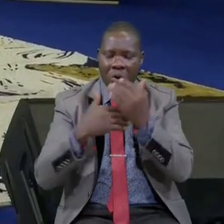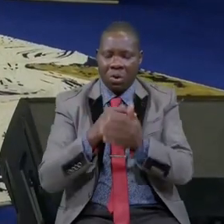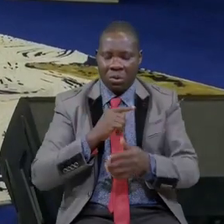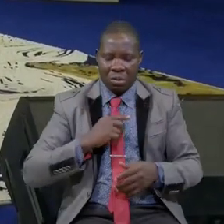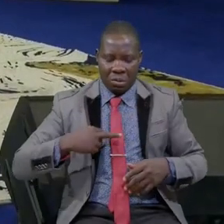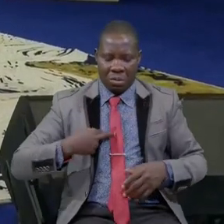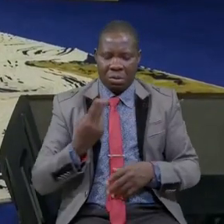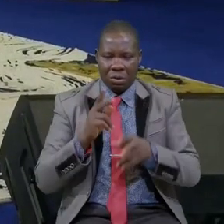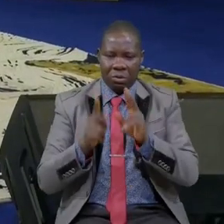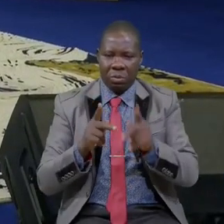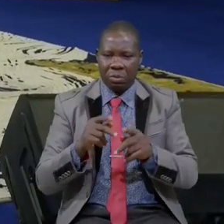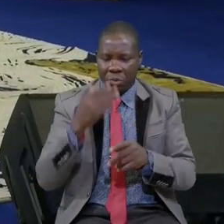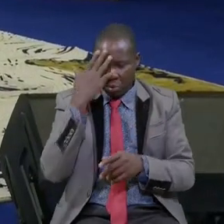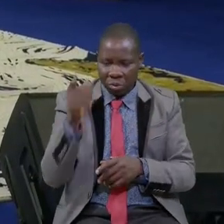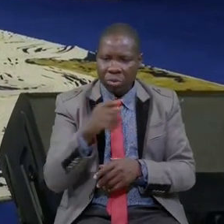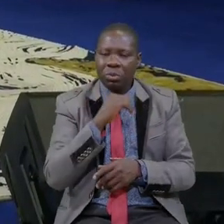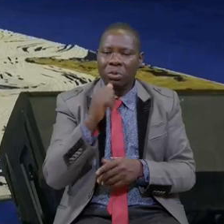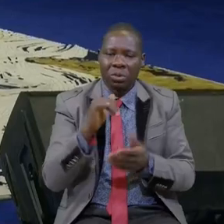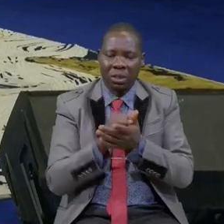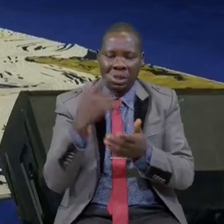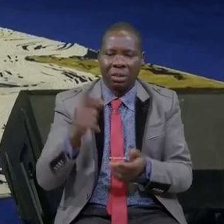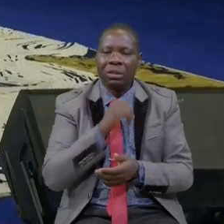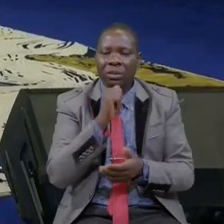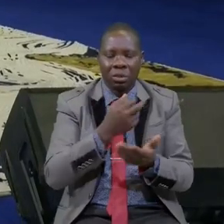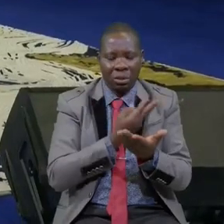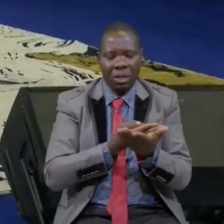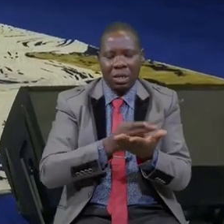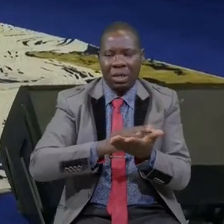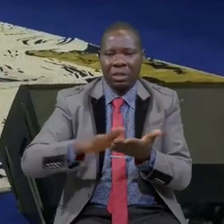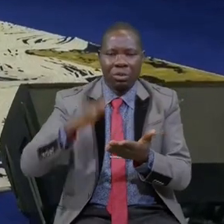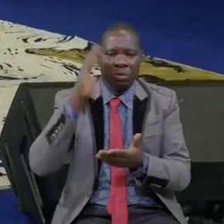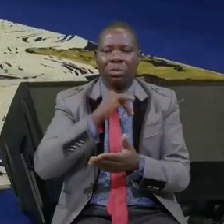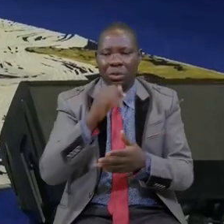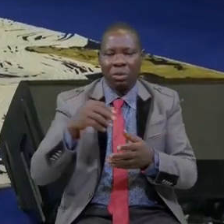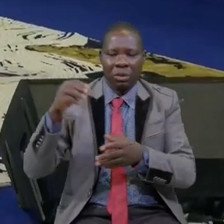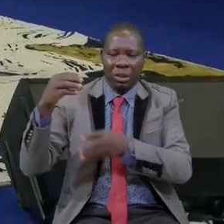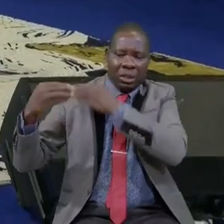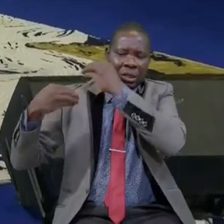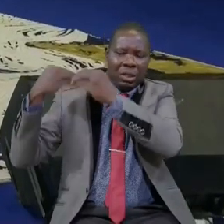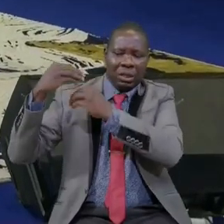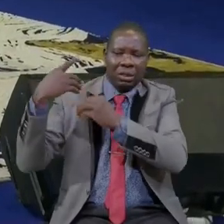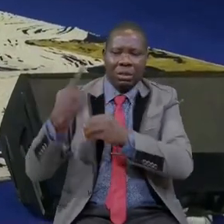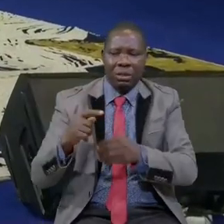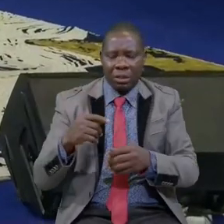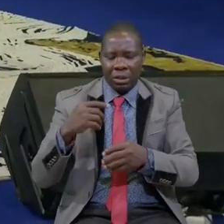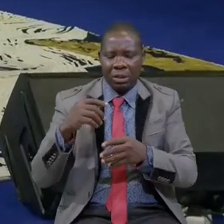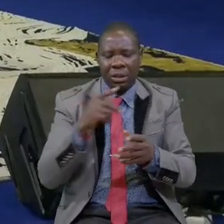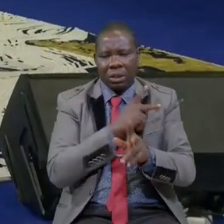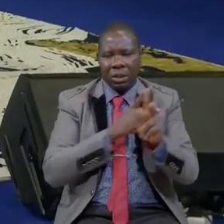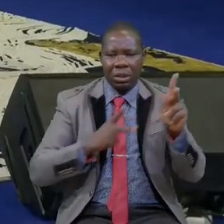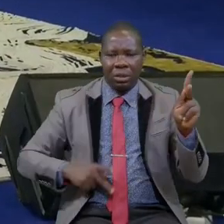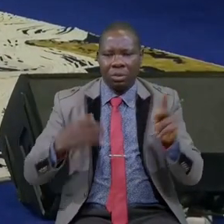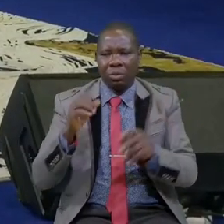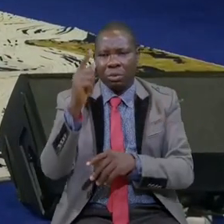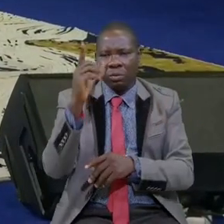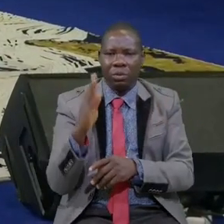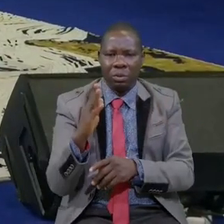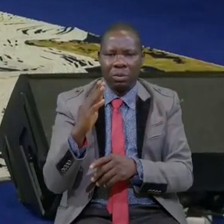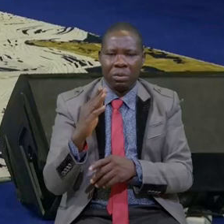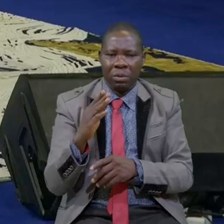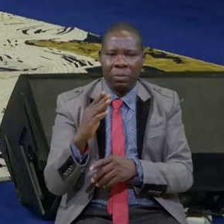L'injustice. Ne savez-vous pas que les injustes n'hériteront point le royaume de Dieu? La